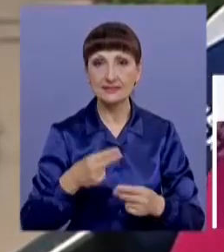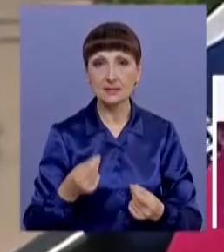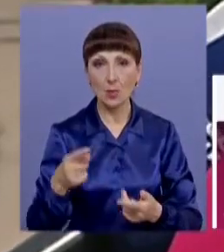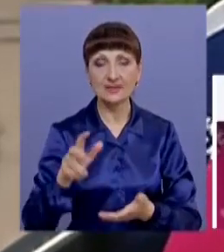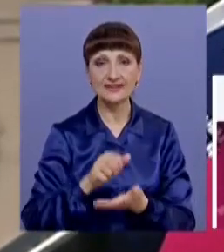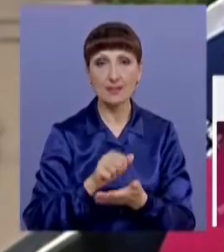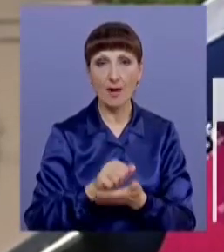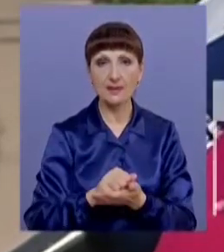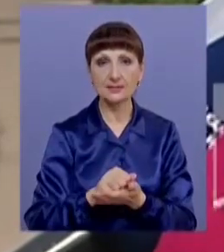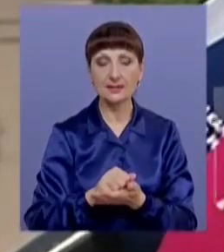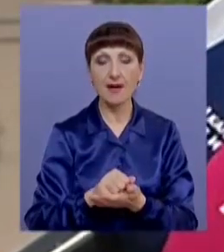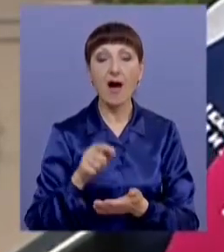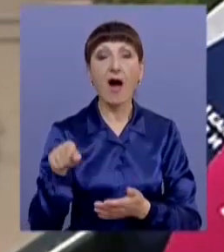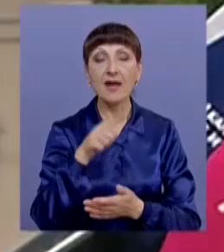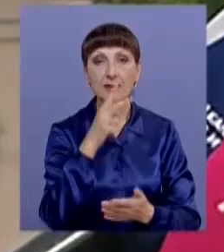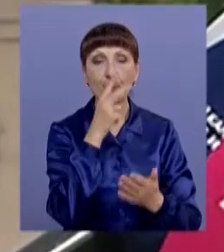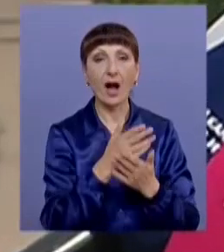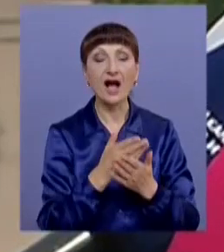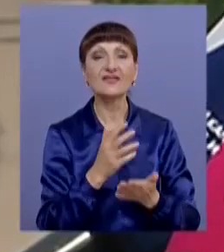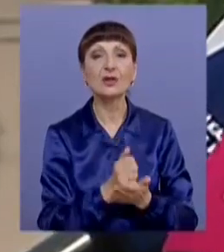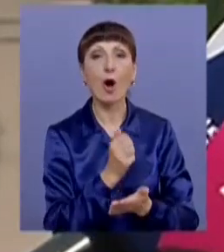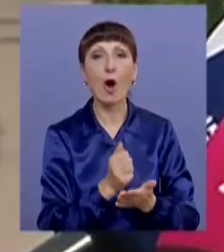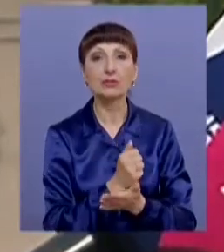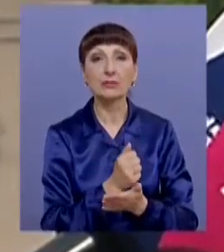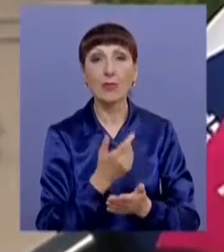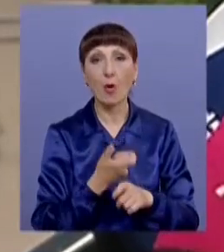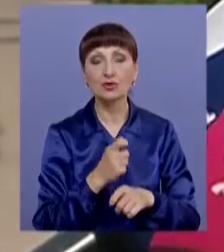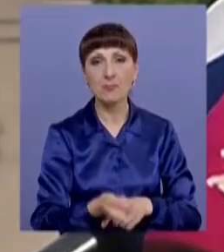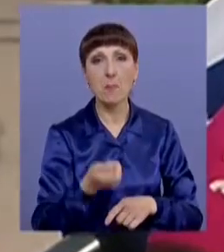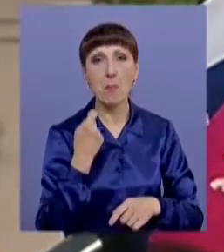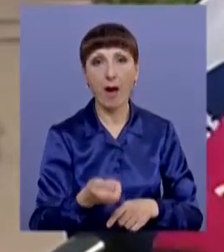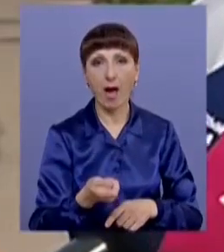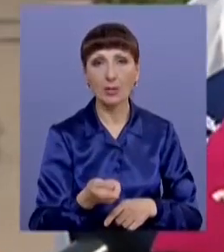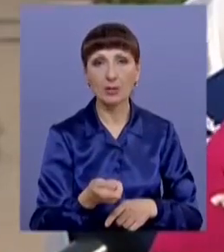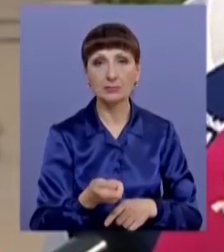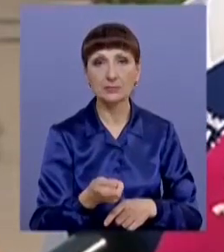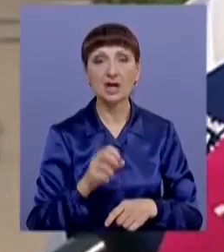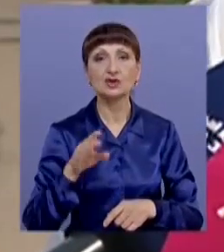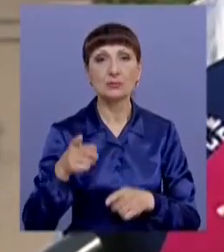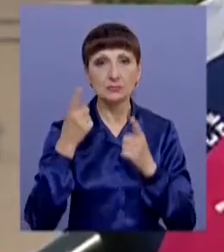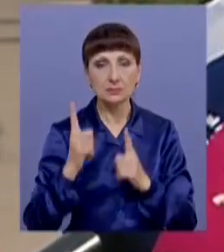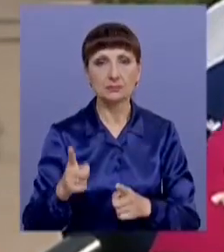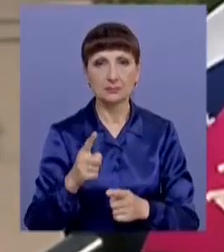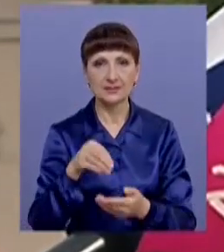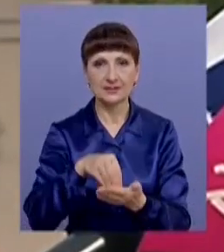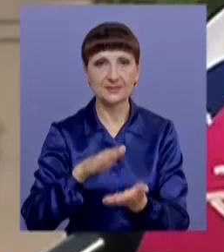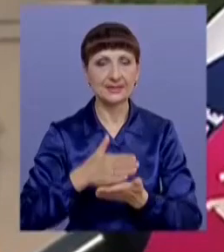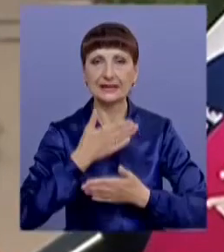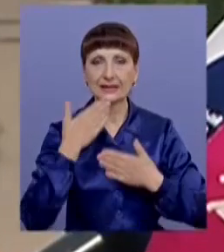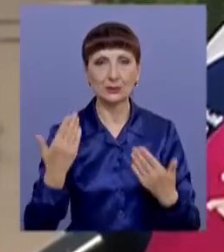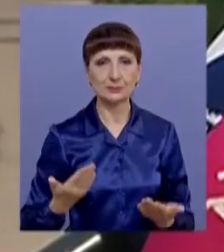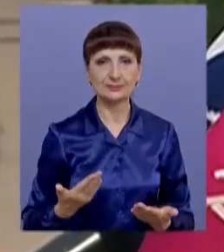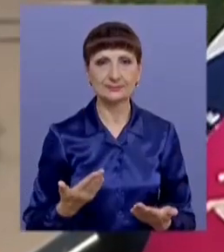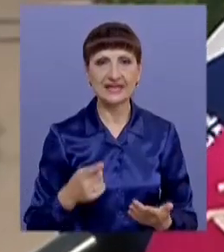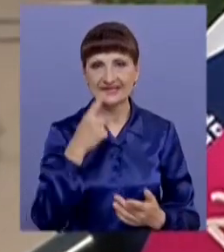он занимает свой бизнес, они показывают нам доходы, которые, ну, намного меньше тех, которые бы они могли показать за целый год.